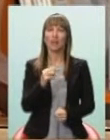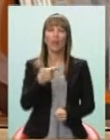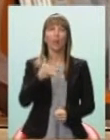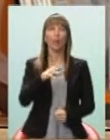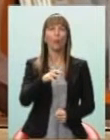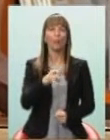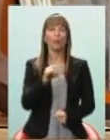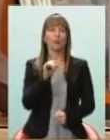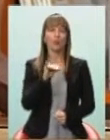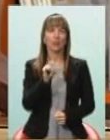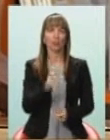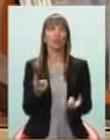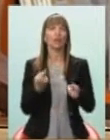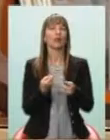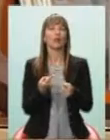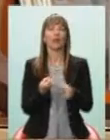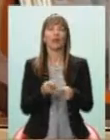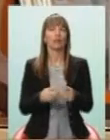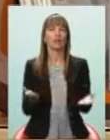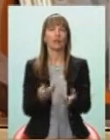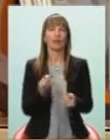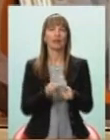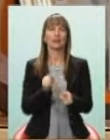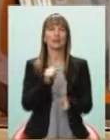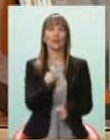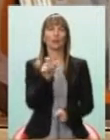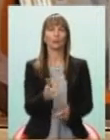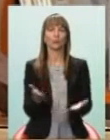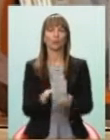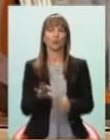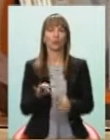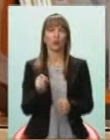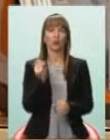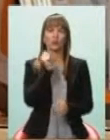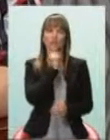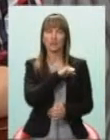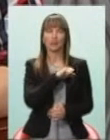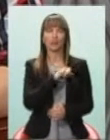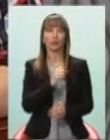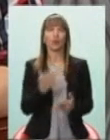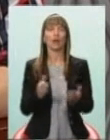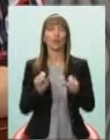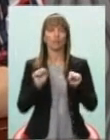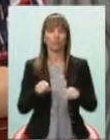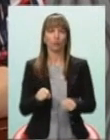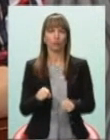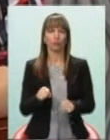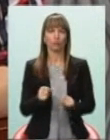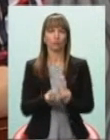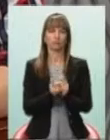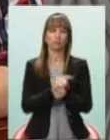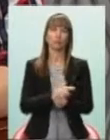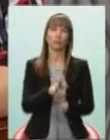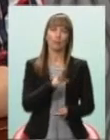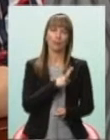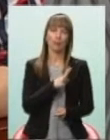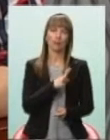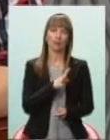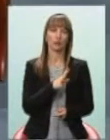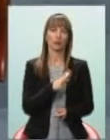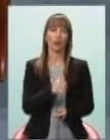Негуманные люди – это те люди, которые жестокие. А як можна стати гуманним? І чи можна стати гуманним